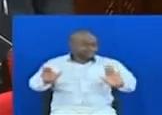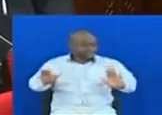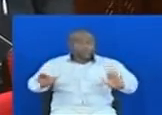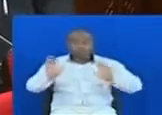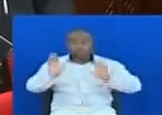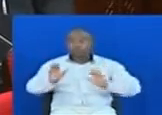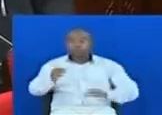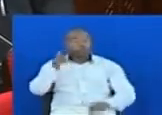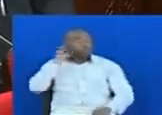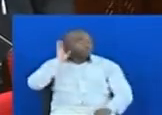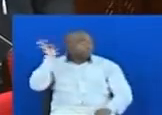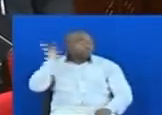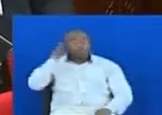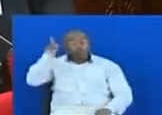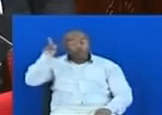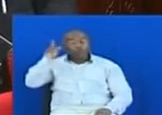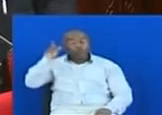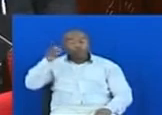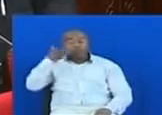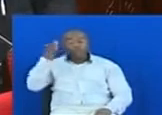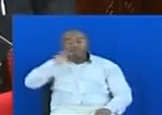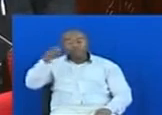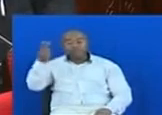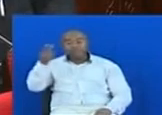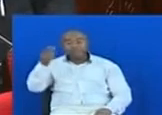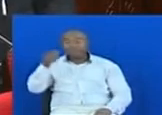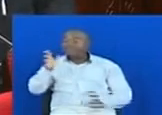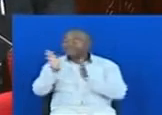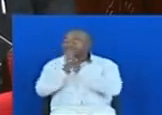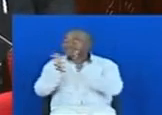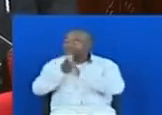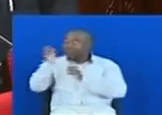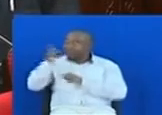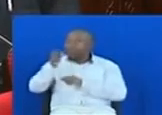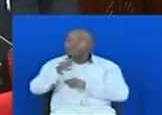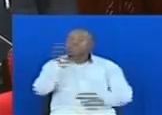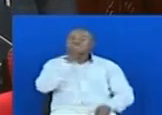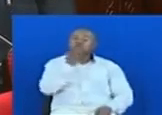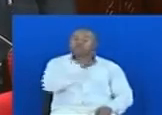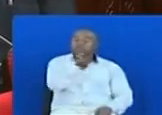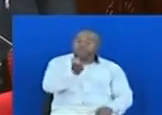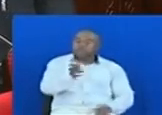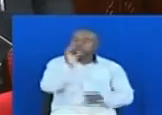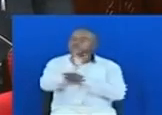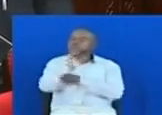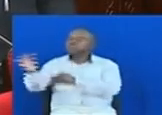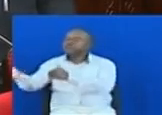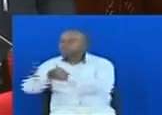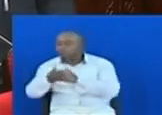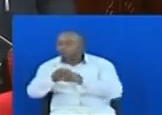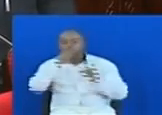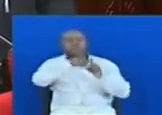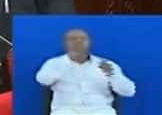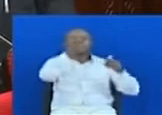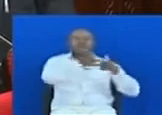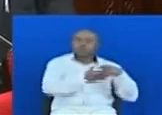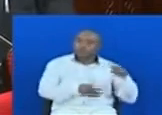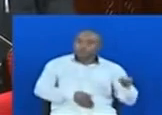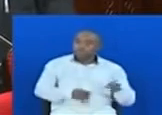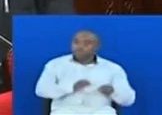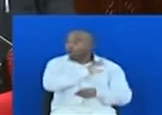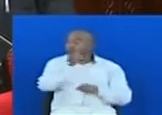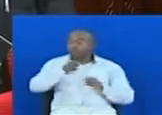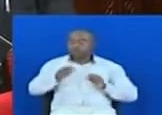Ukisikia Italia 2000, kulikuanzia dini kule kule Italia na Saudi Arabia wamefunga misikiti na makanisa. Wote tulikuwa